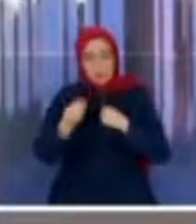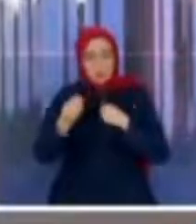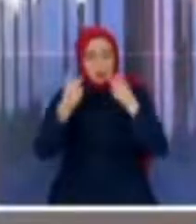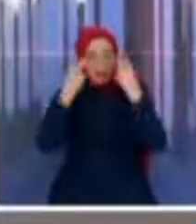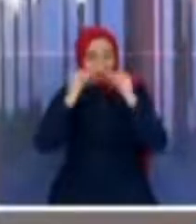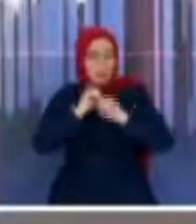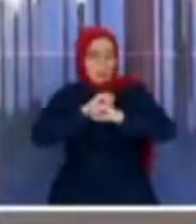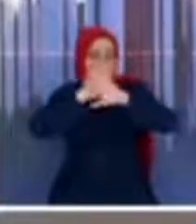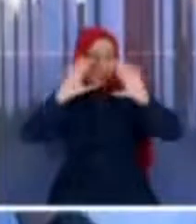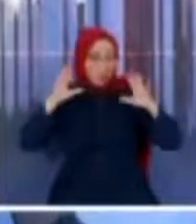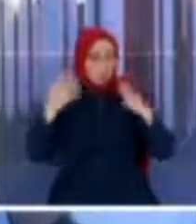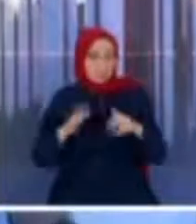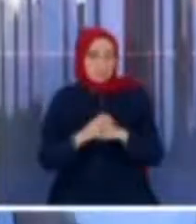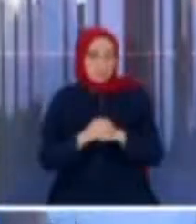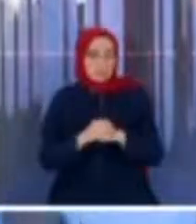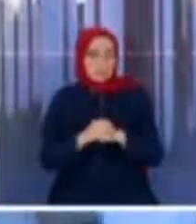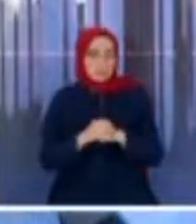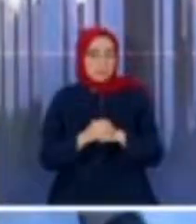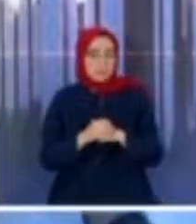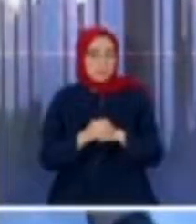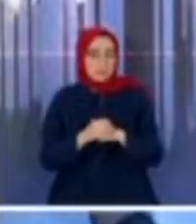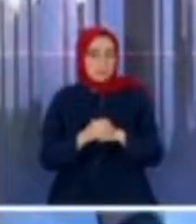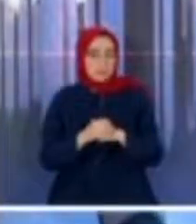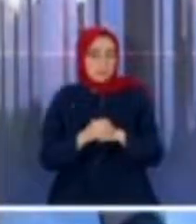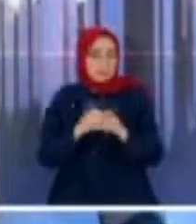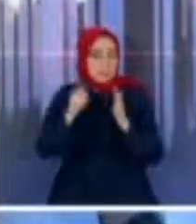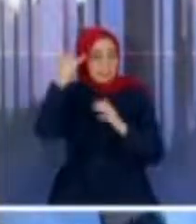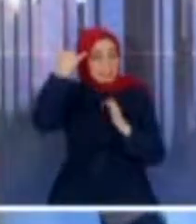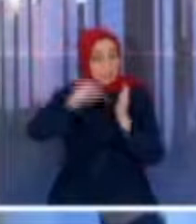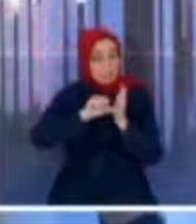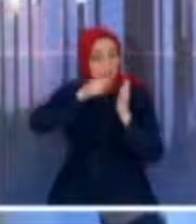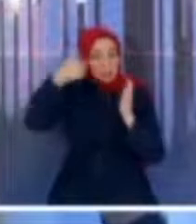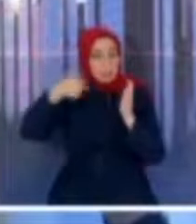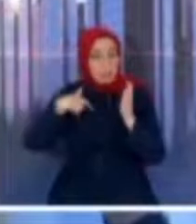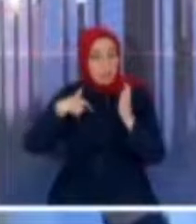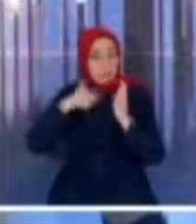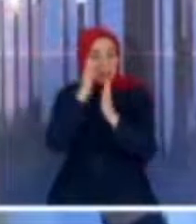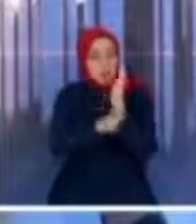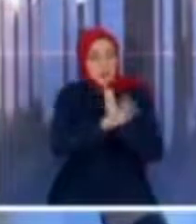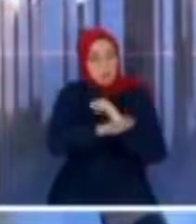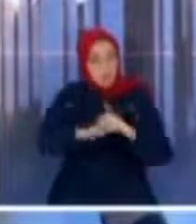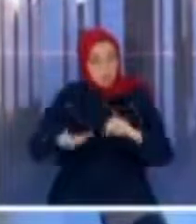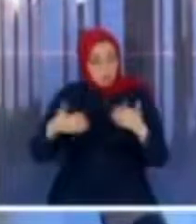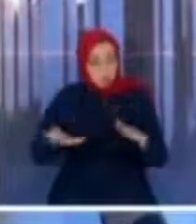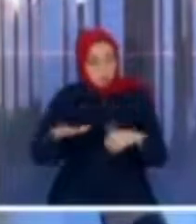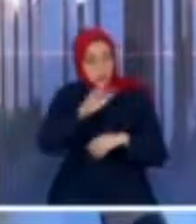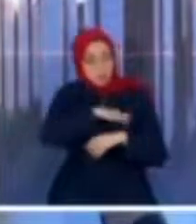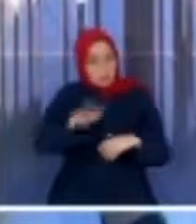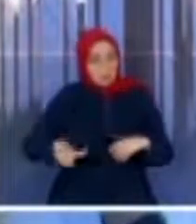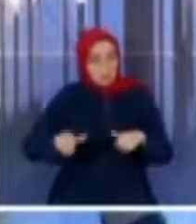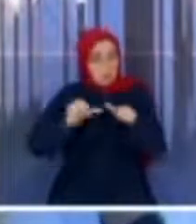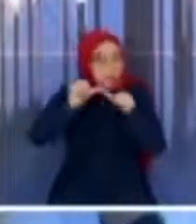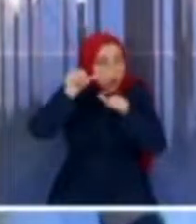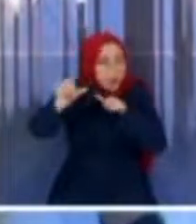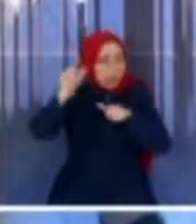ناخذ عليك الكلمة منال، المبادرة الأولى نتاعهم كانت اللي كانت موجهة للأطفال وأطفال منطقة نائية